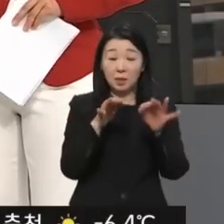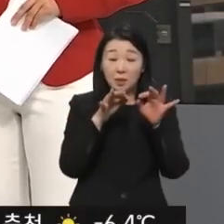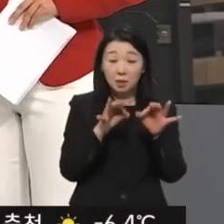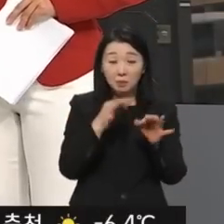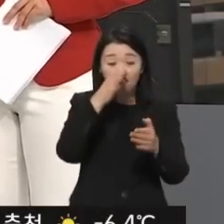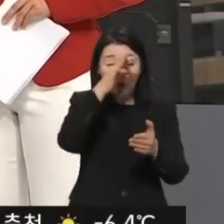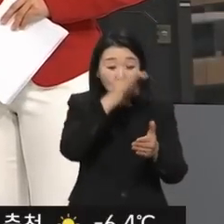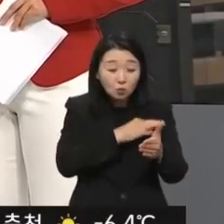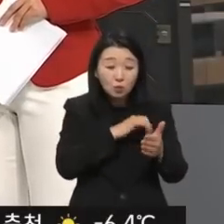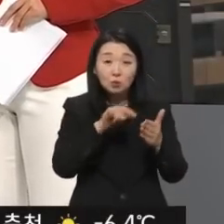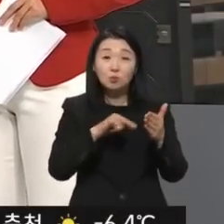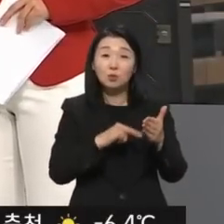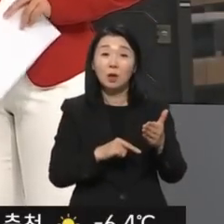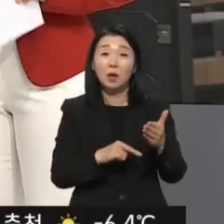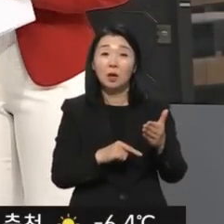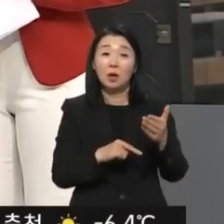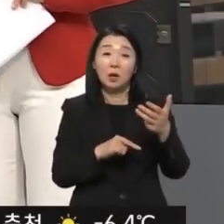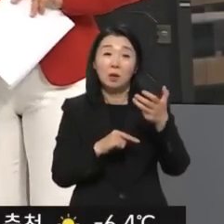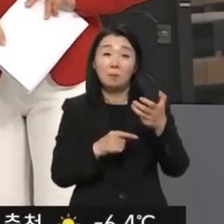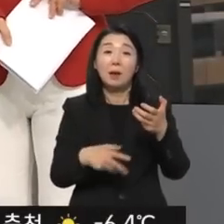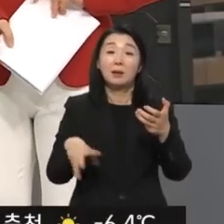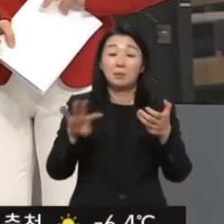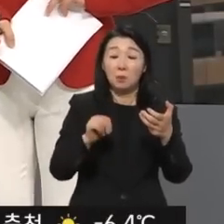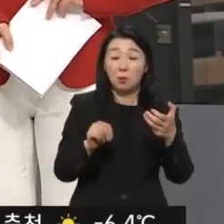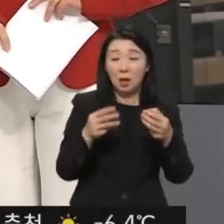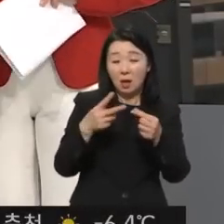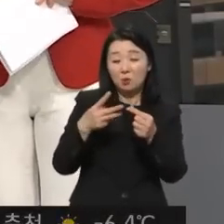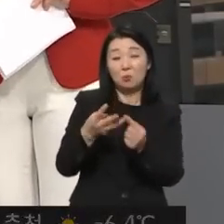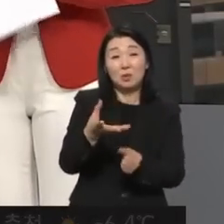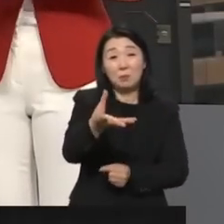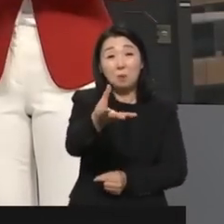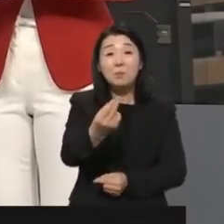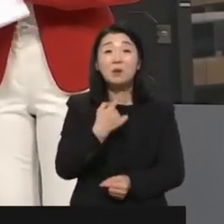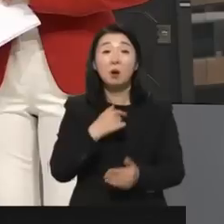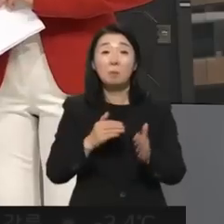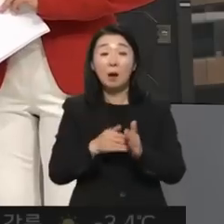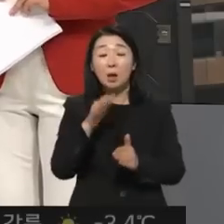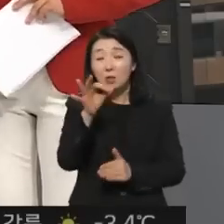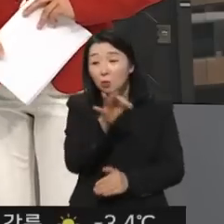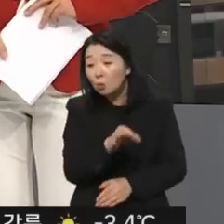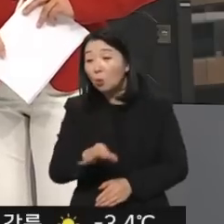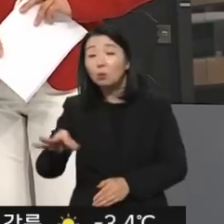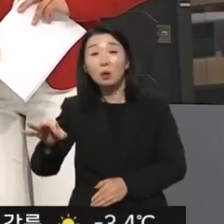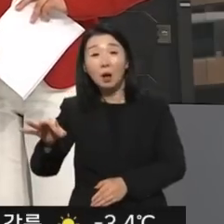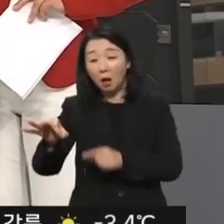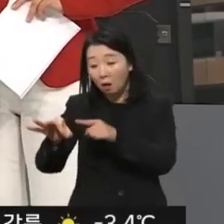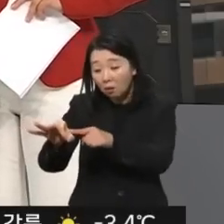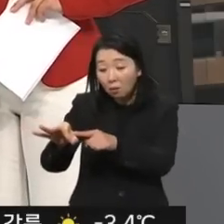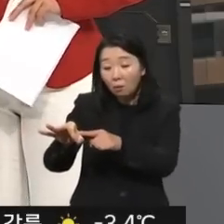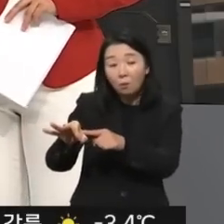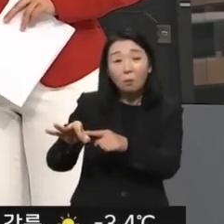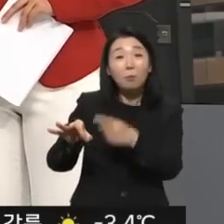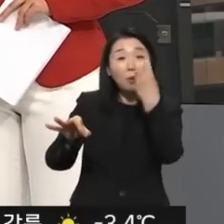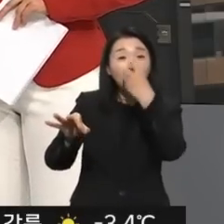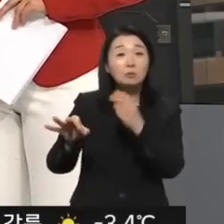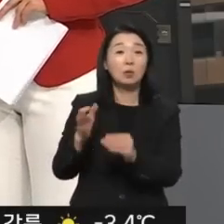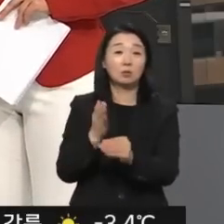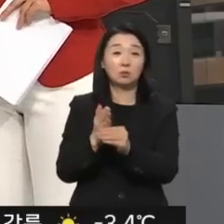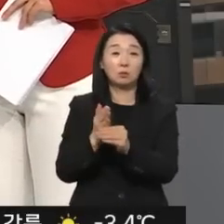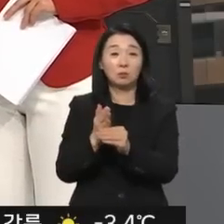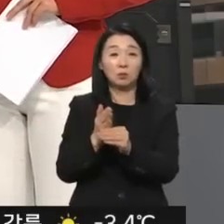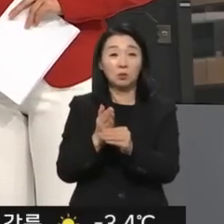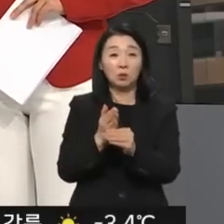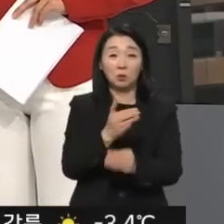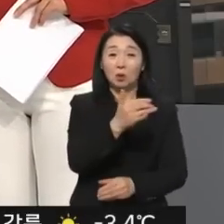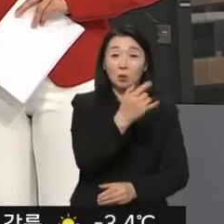중 80억 원을 세 차례에 걸쳐서 빌린 혐의를 받고 있습니다. 이 돈이 어디로 갔는지 이 부분이 수사 대상인데요. 최 씨는 이